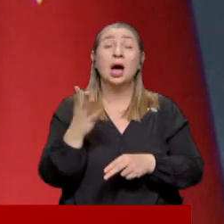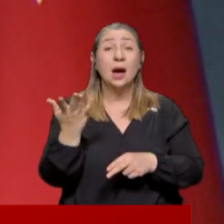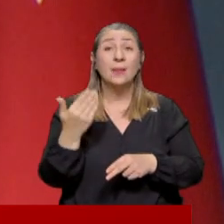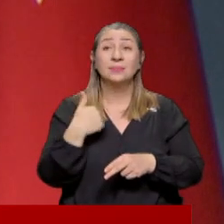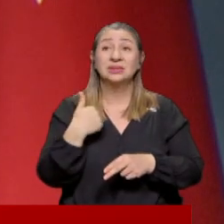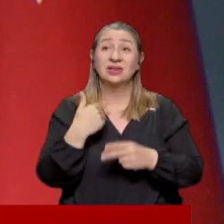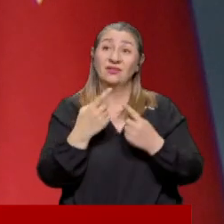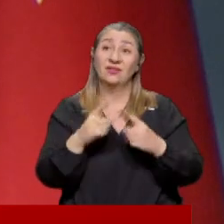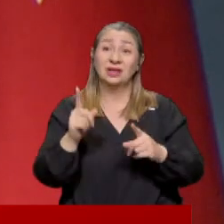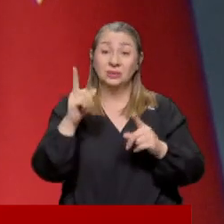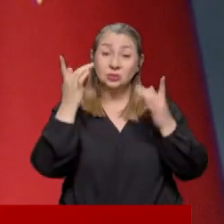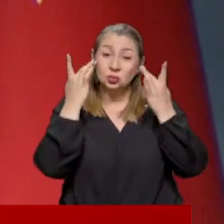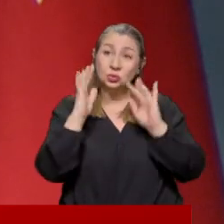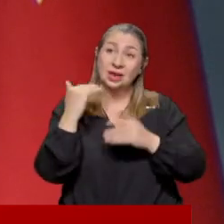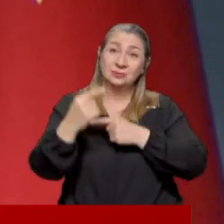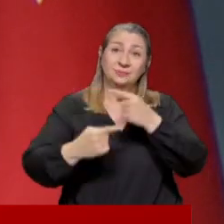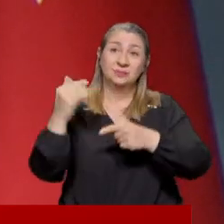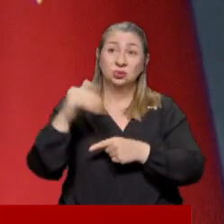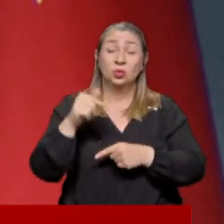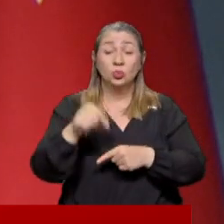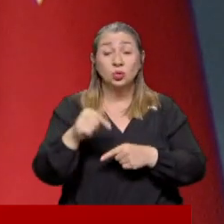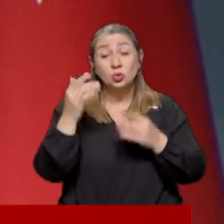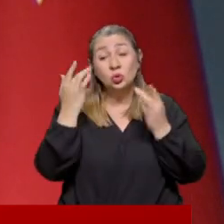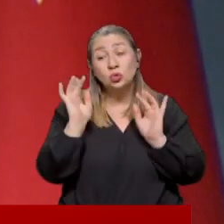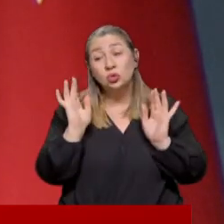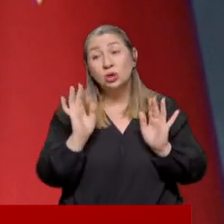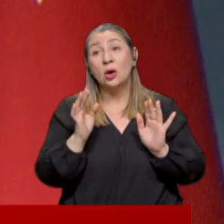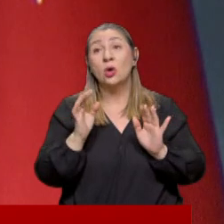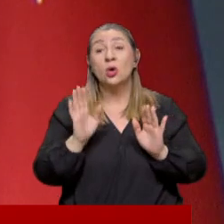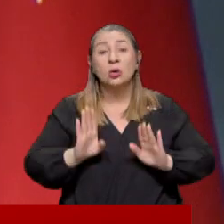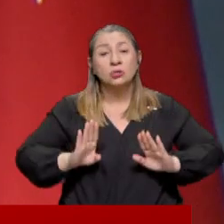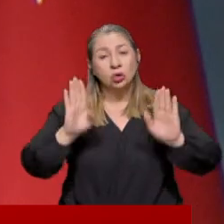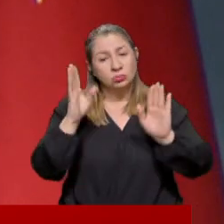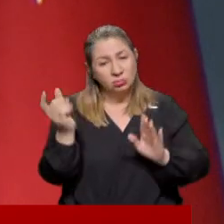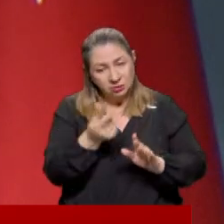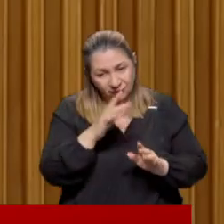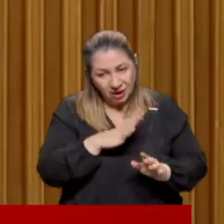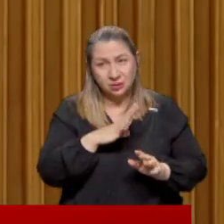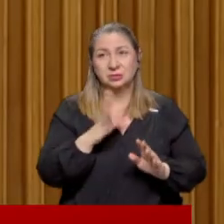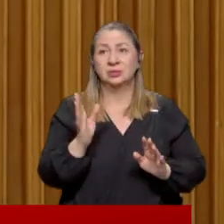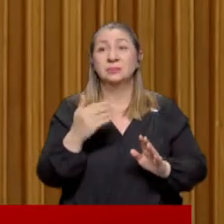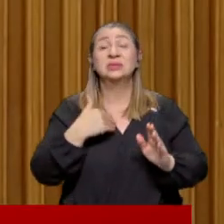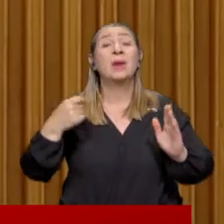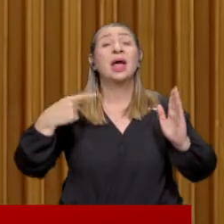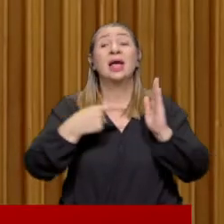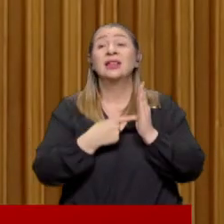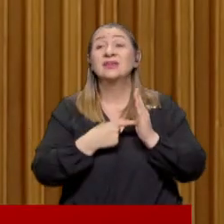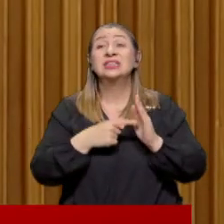biz farklı bir medeniyetten geliyoruz. Ve bu medeniyette muhacirlik var, ensarlık var. Bizim